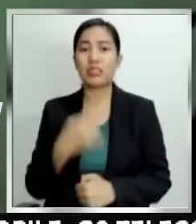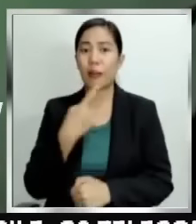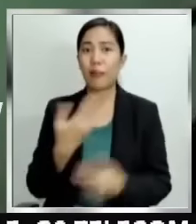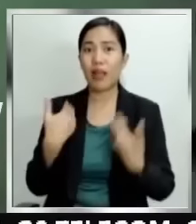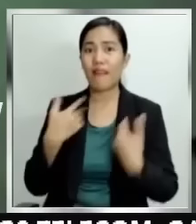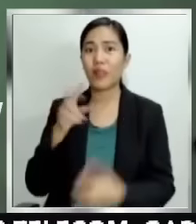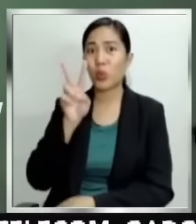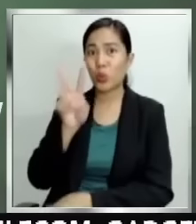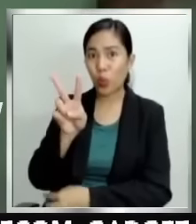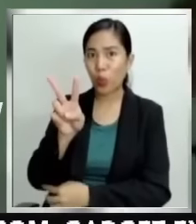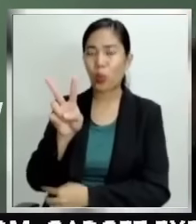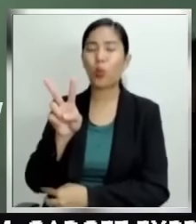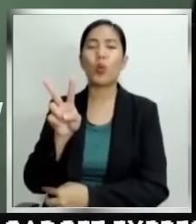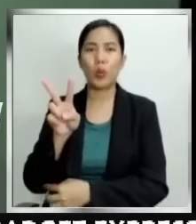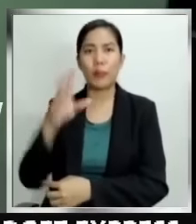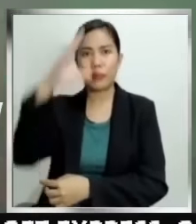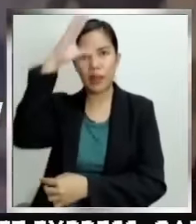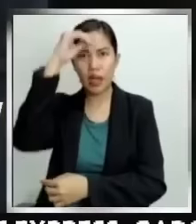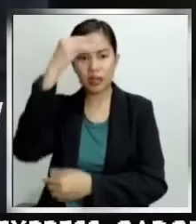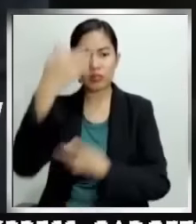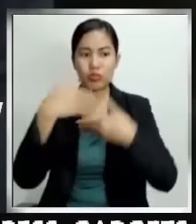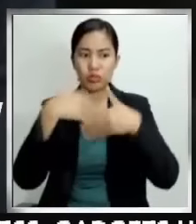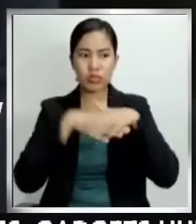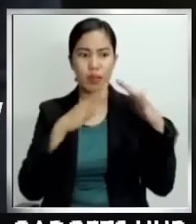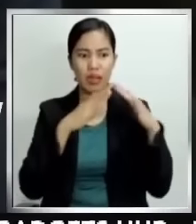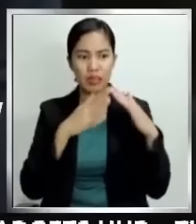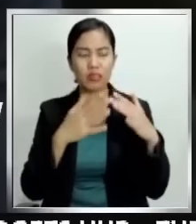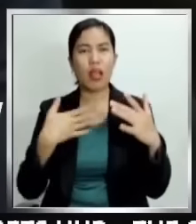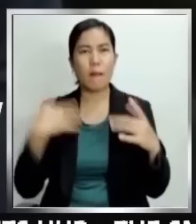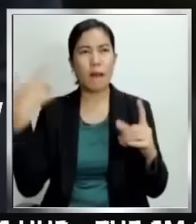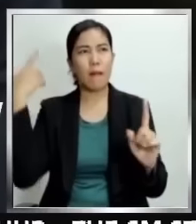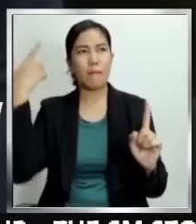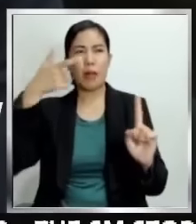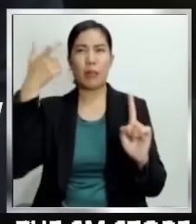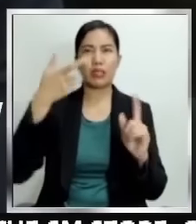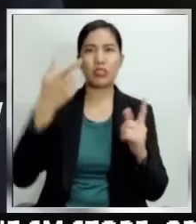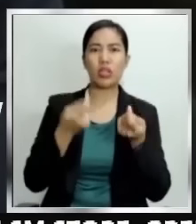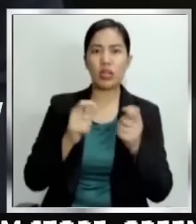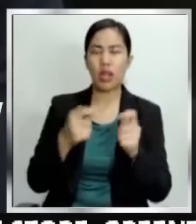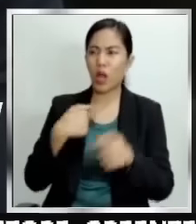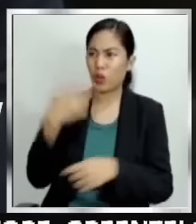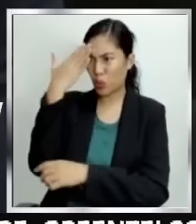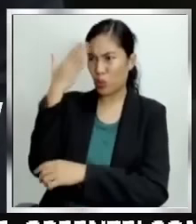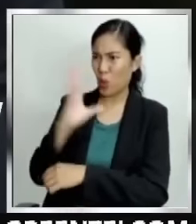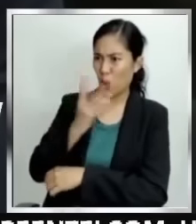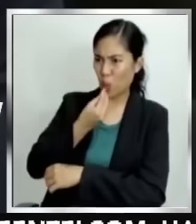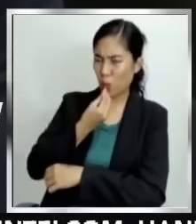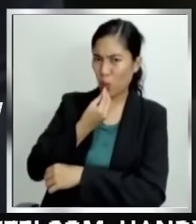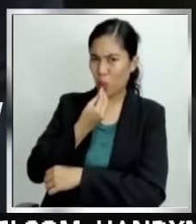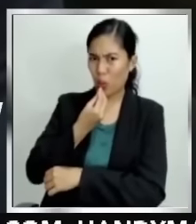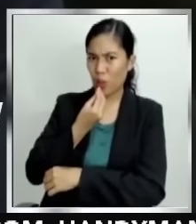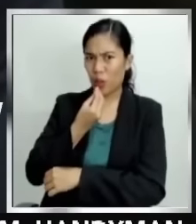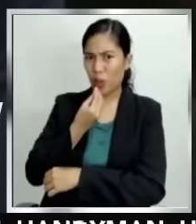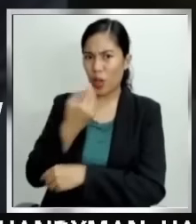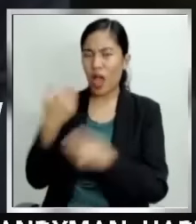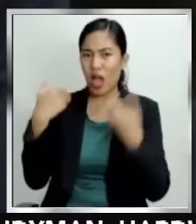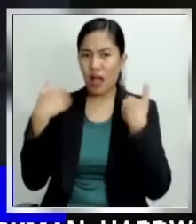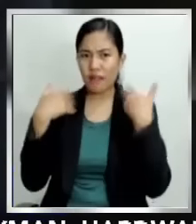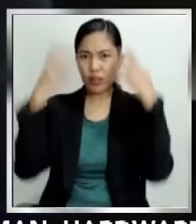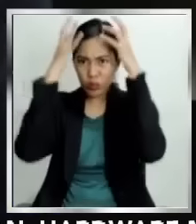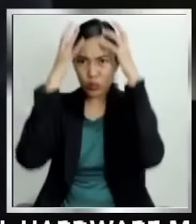bahay saka siya makailang beses na pinutukan. Hindi na ko kilala po, nakakuhan, nakabunit, hindi na ko kita ang